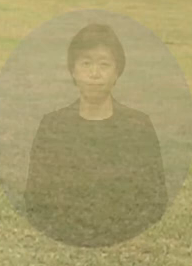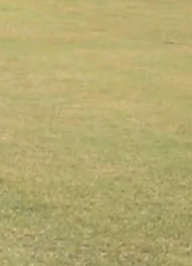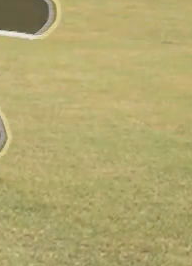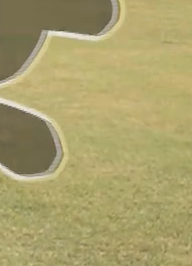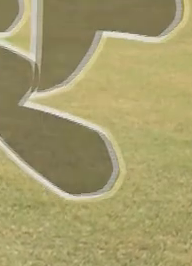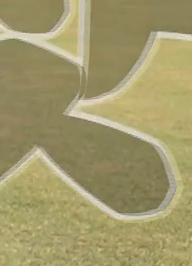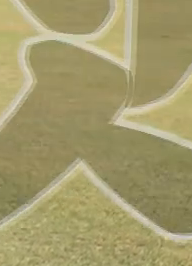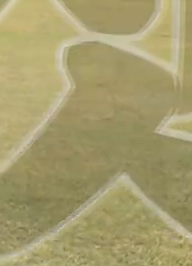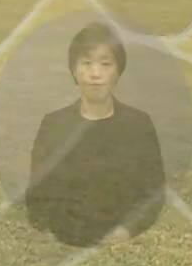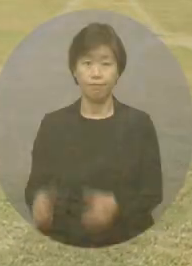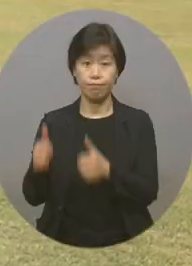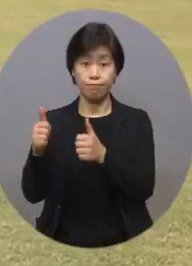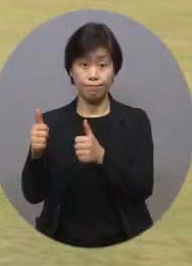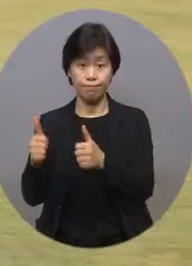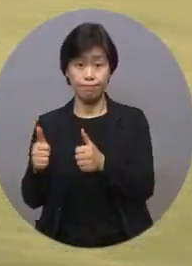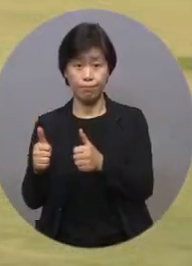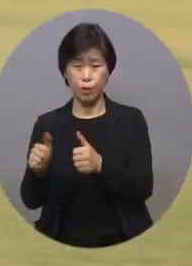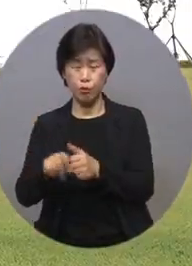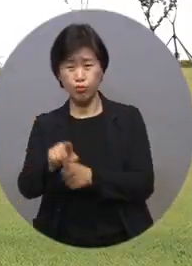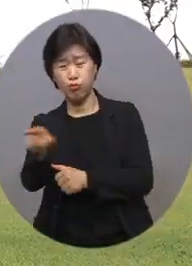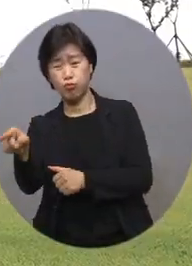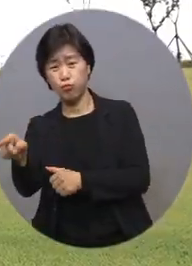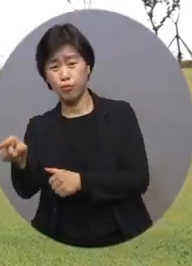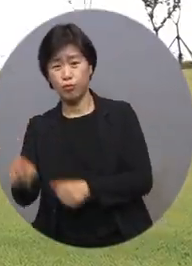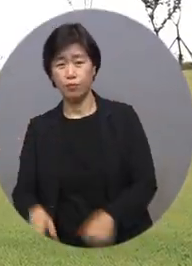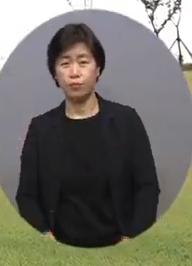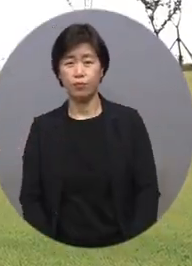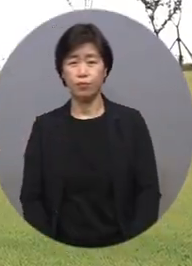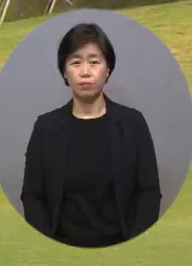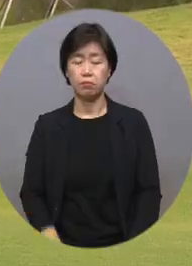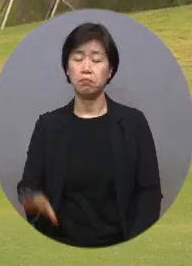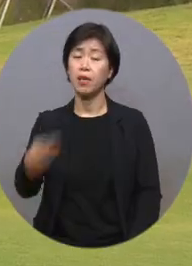아 굿샷. 아 너무 오른쪽인데? 괜찮아요 언니.